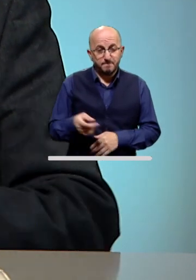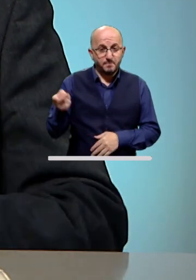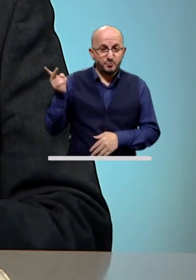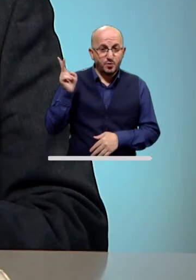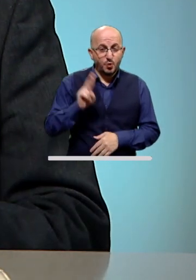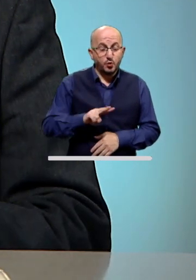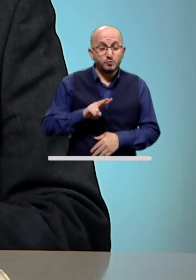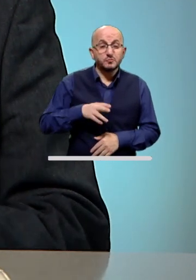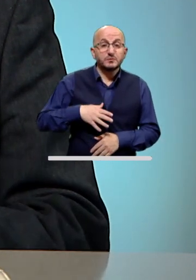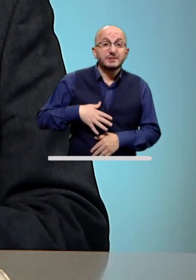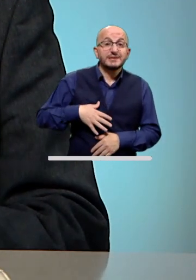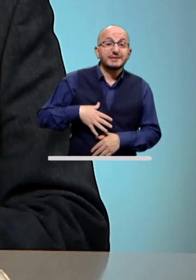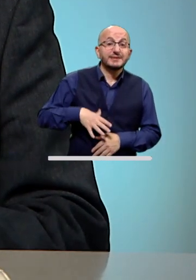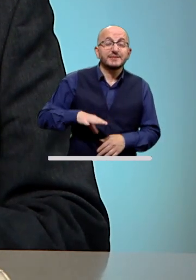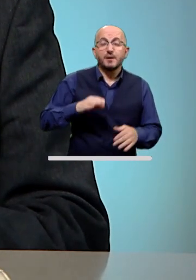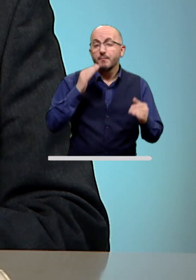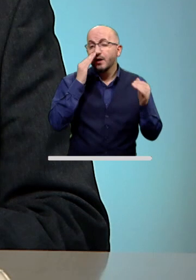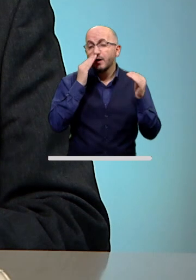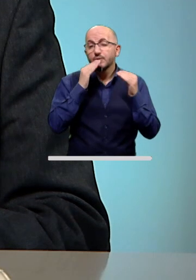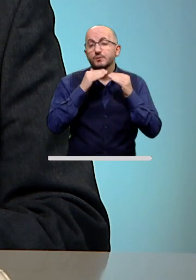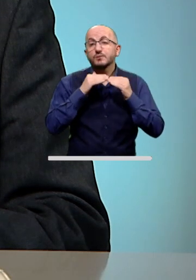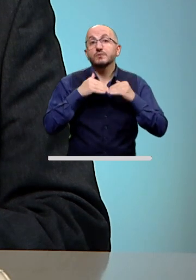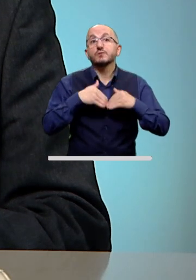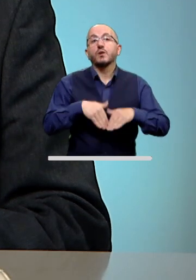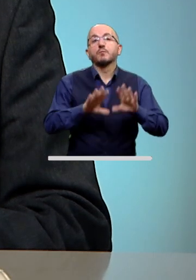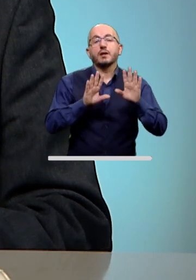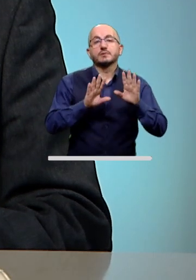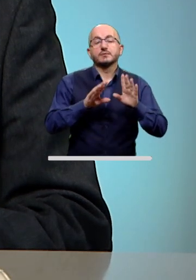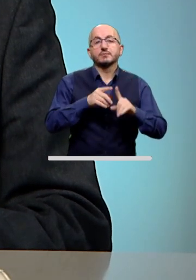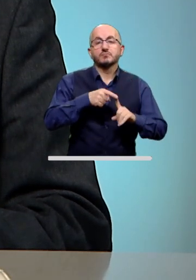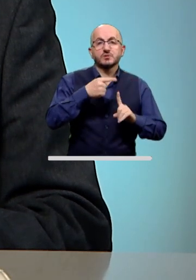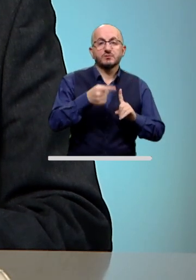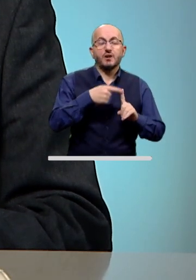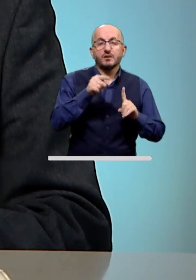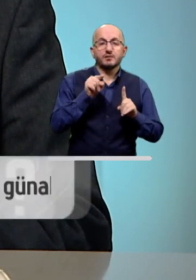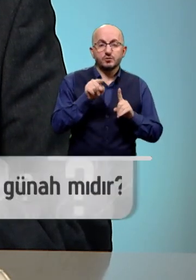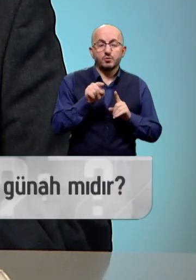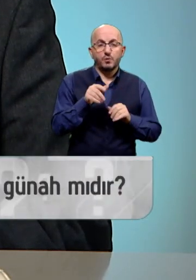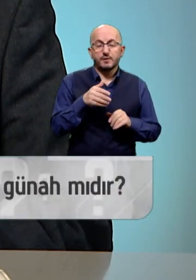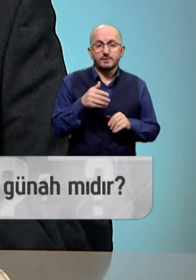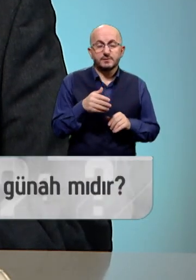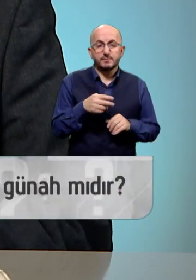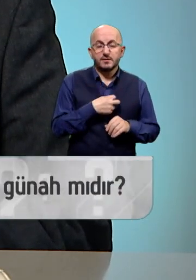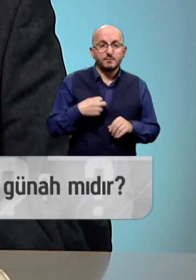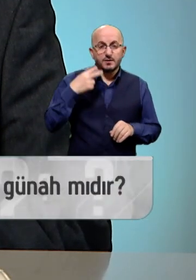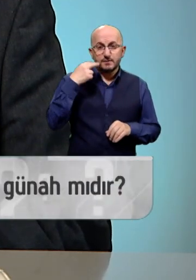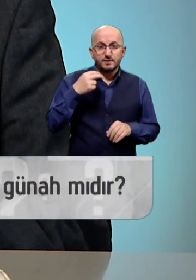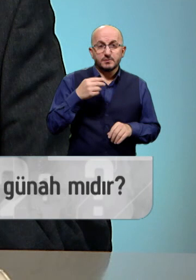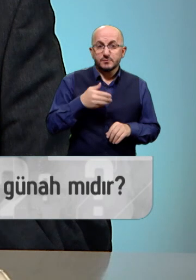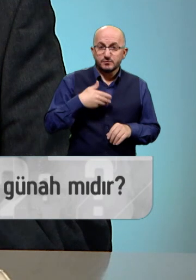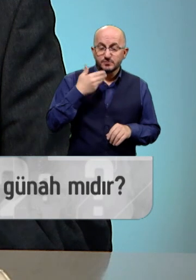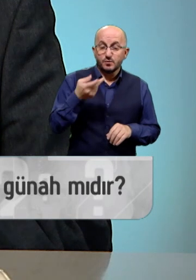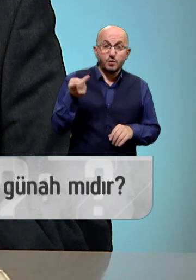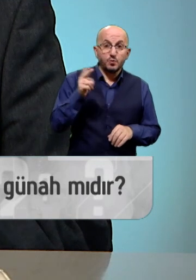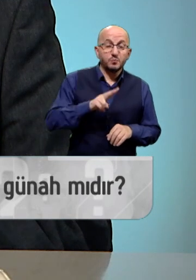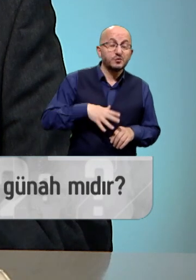temenni etmeyi uygun görmez. Rivayette şöyledir. Resulullah Aleyhisselam buyurur ki ölümü temenni